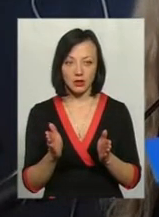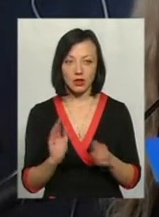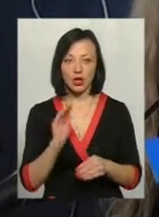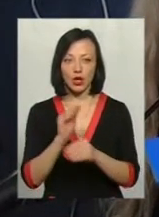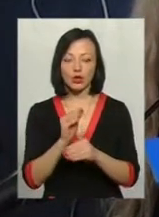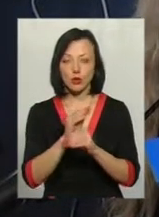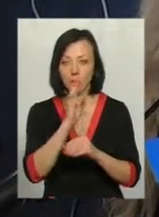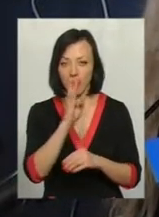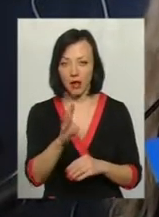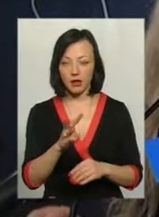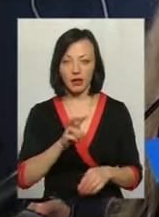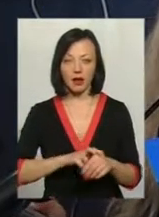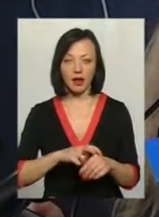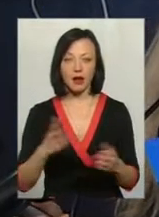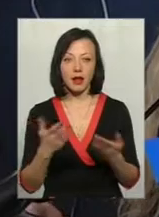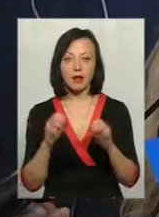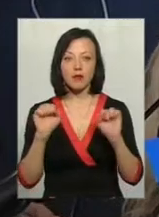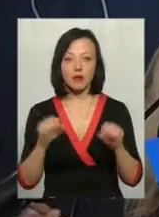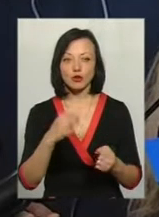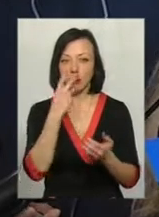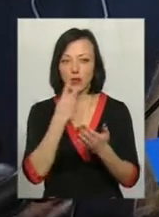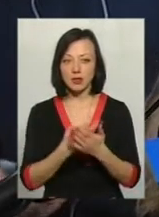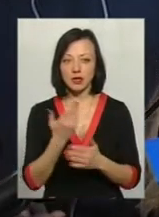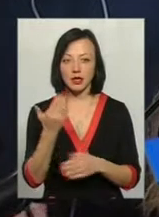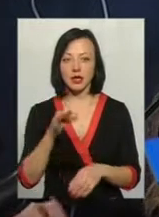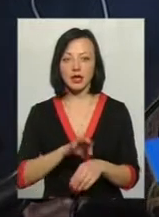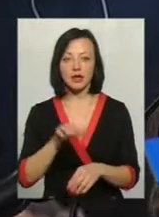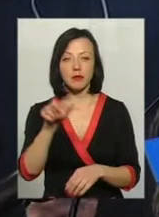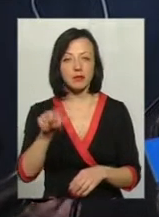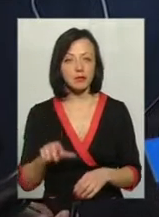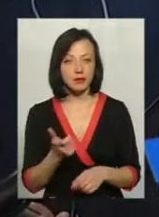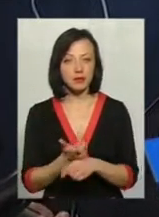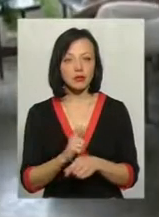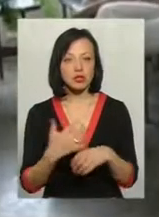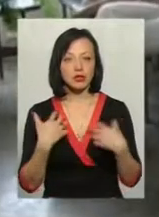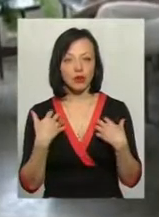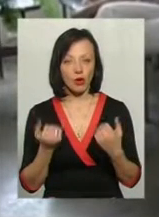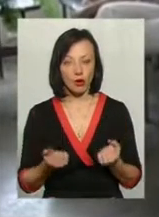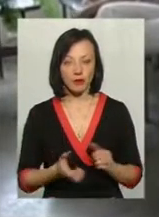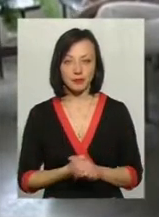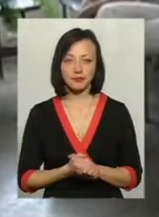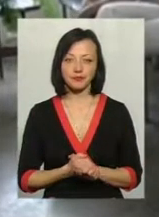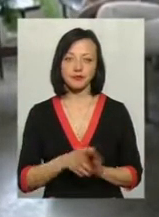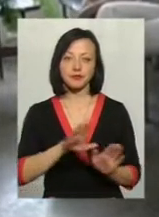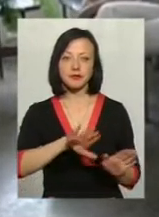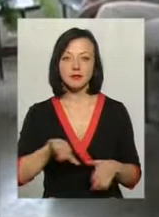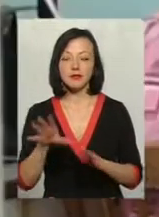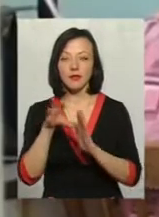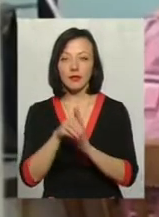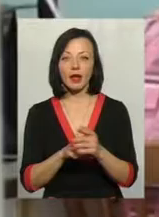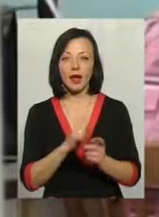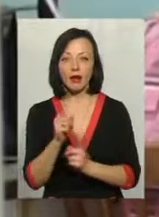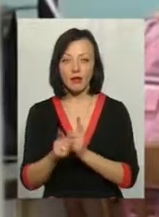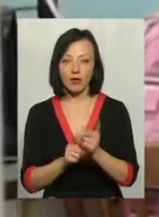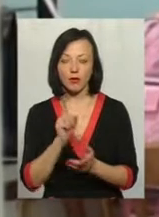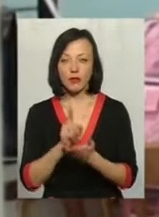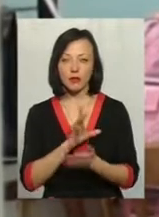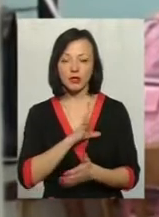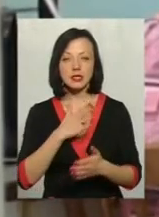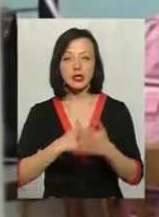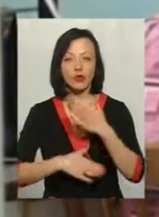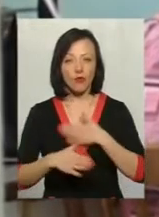доплата лікарям, які можуть показати, що їхні пацієнти більш здорові. Після впровадження реформи пацієнт має бути